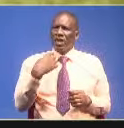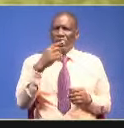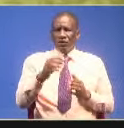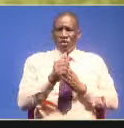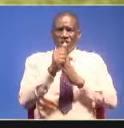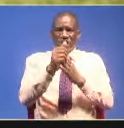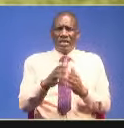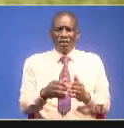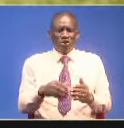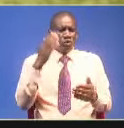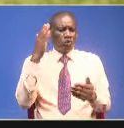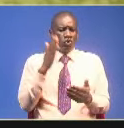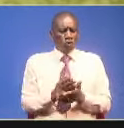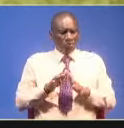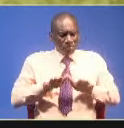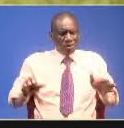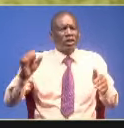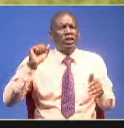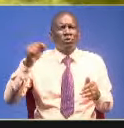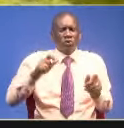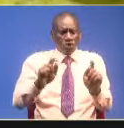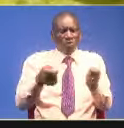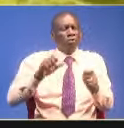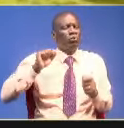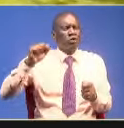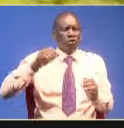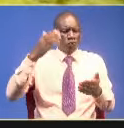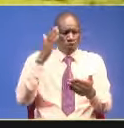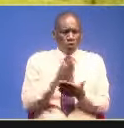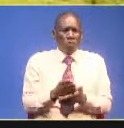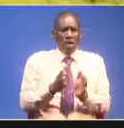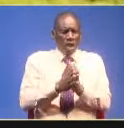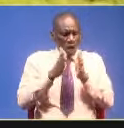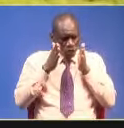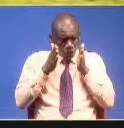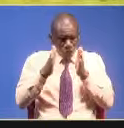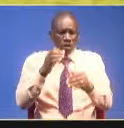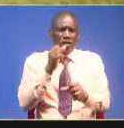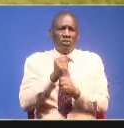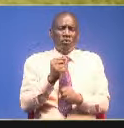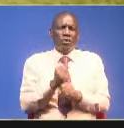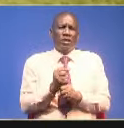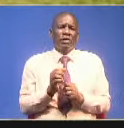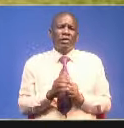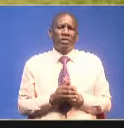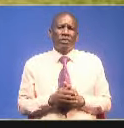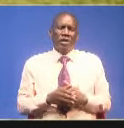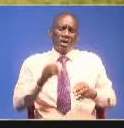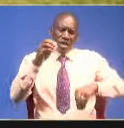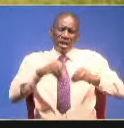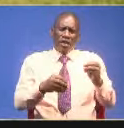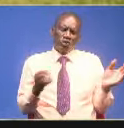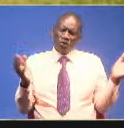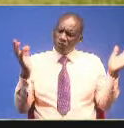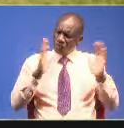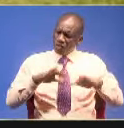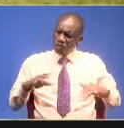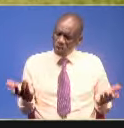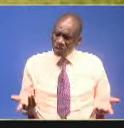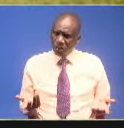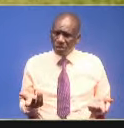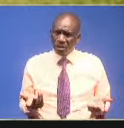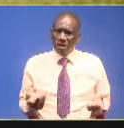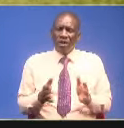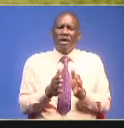viongozi kukoma kueneza siasa za ukabila na kuzingatia utendakazi. Elections came and went,